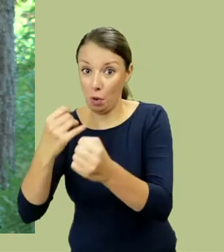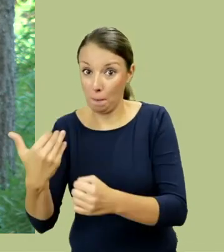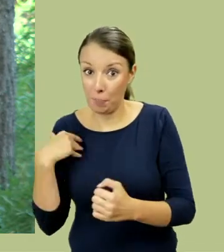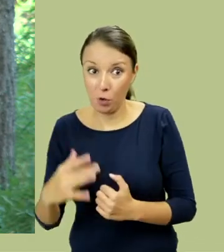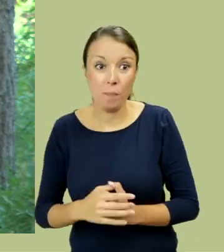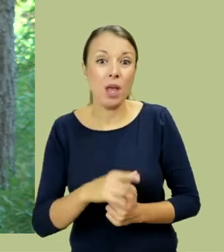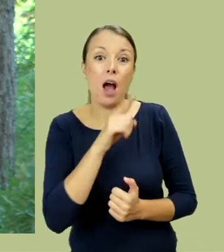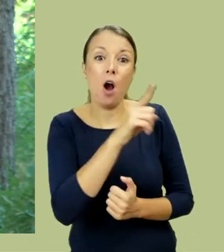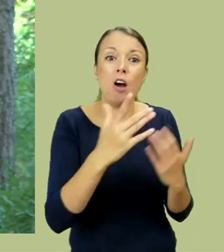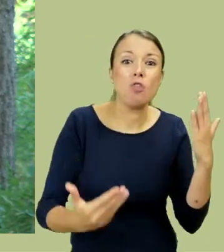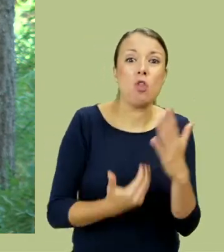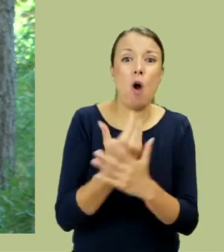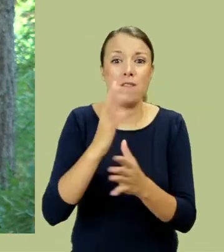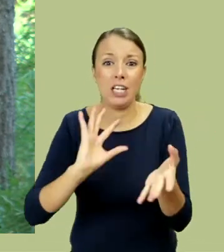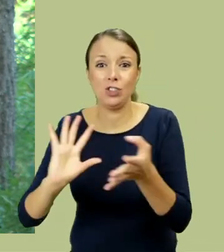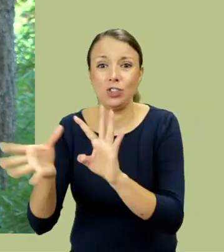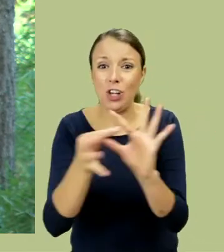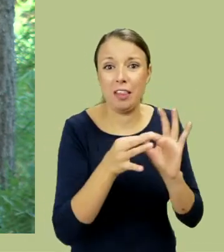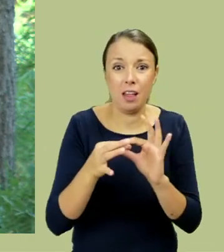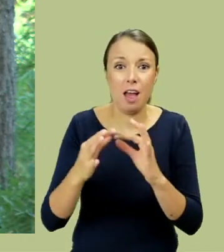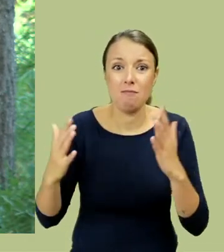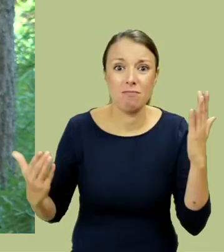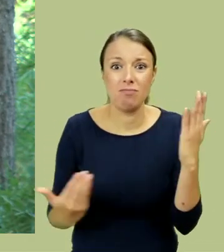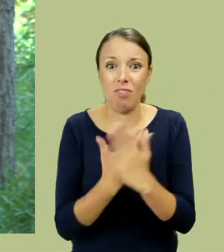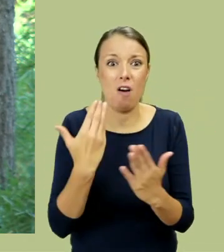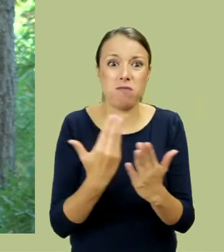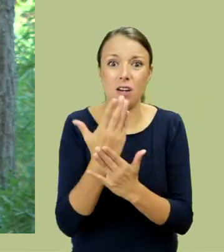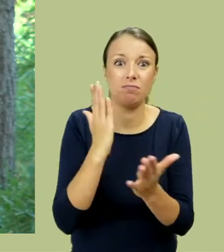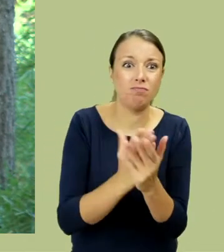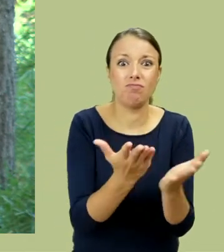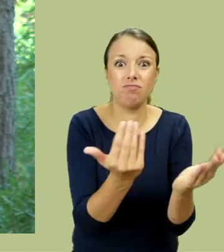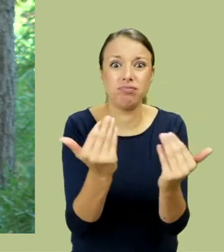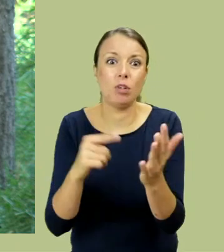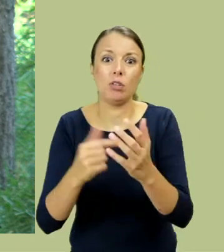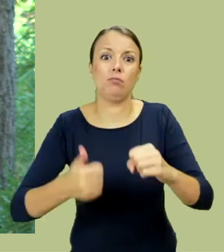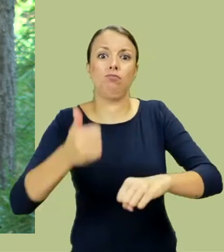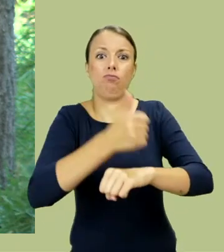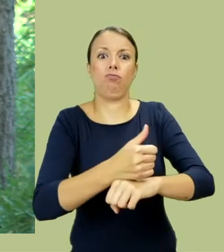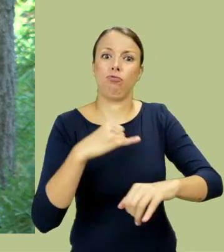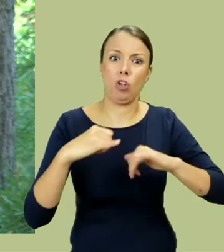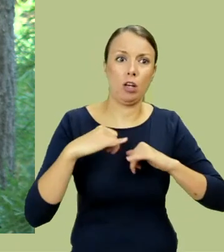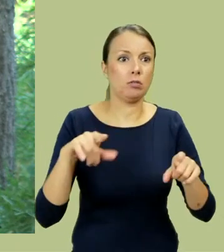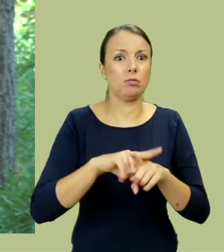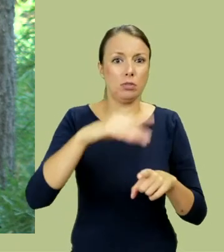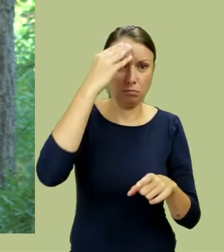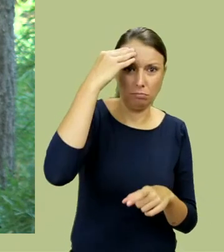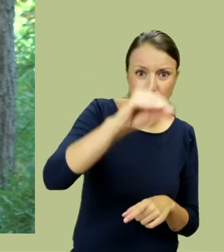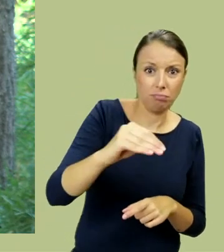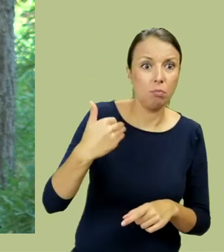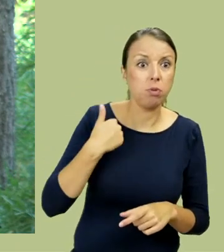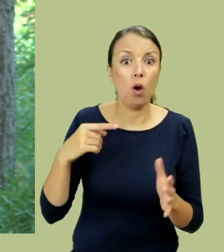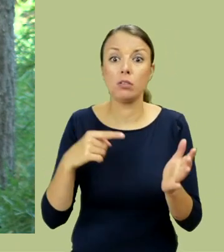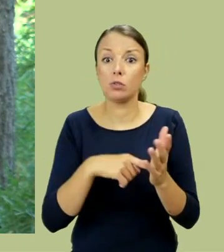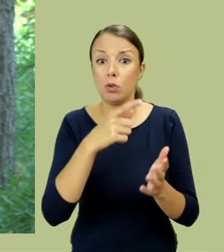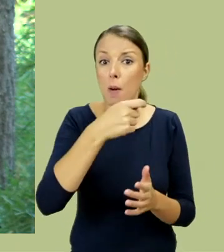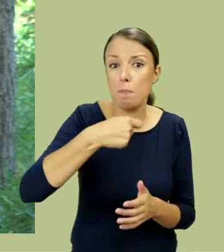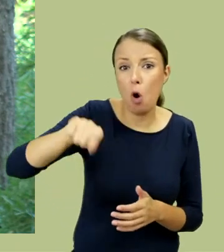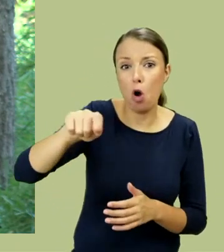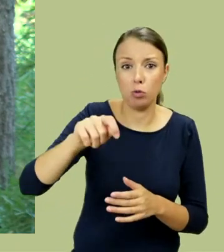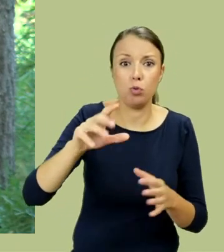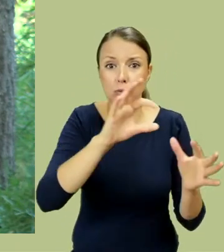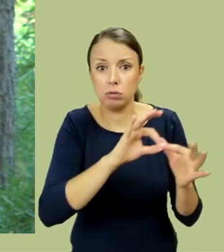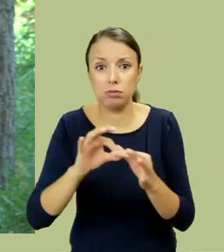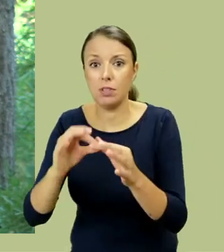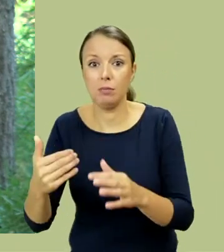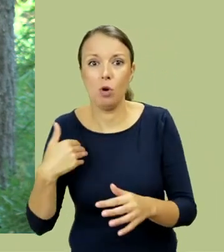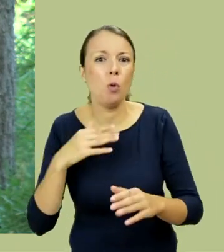nową siatkę i wszystkim tym zarządzała, zawiadywała. Wiązało się to z podróżami, z tym, że jak w